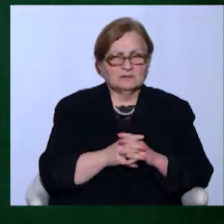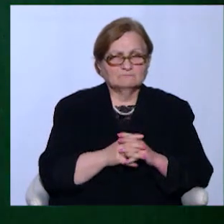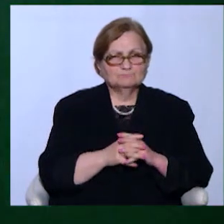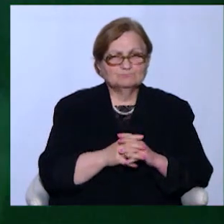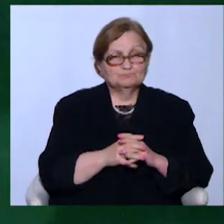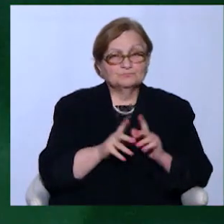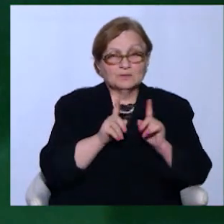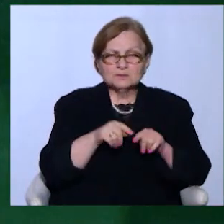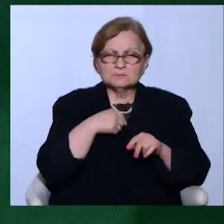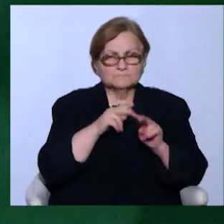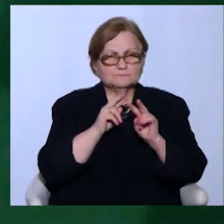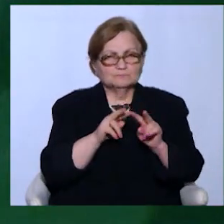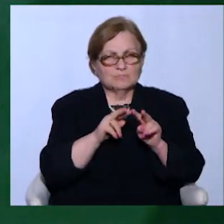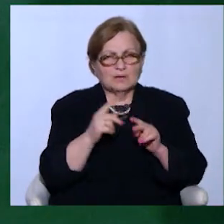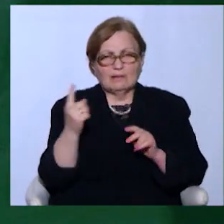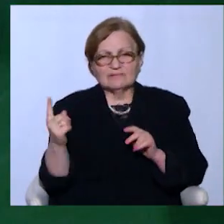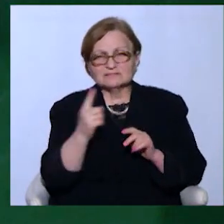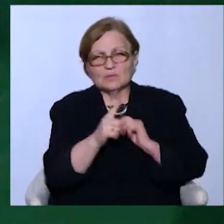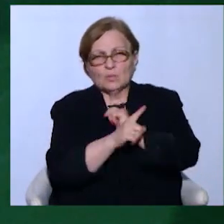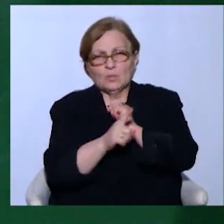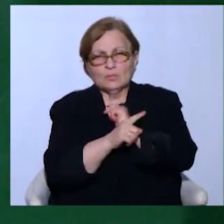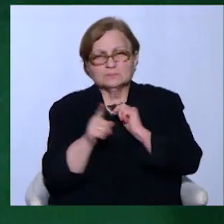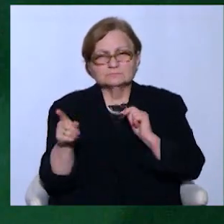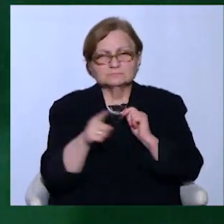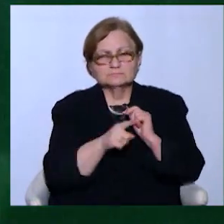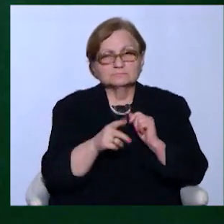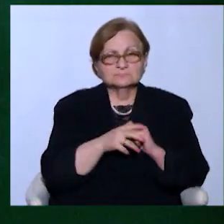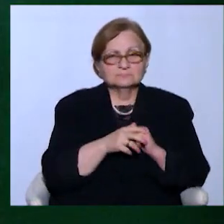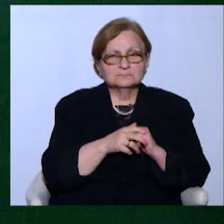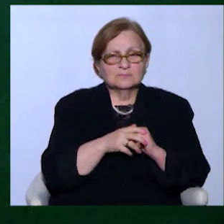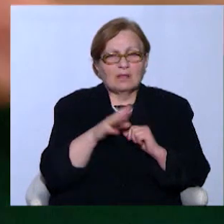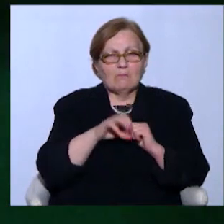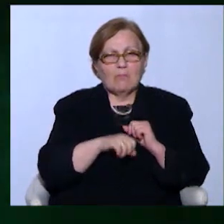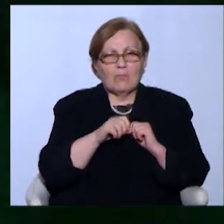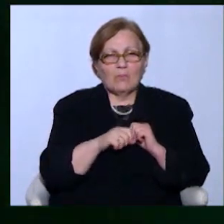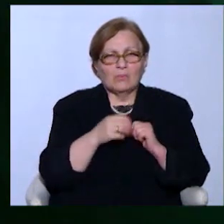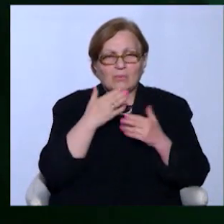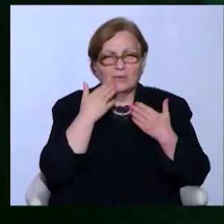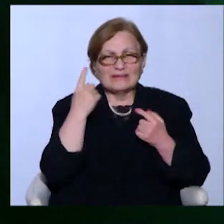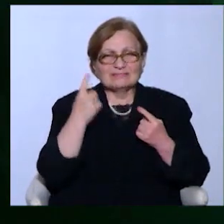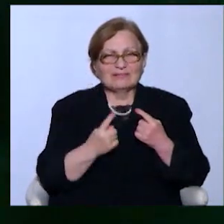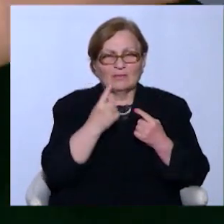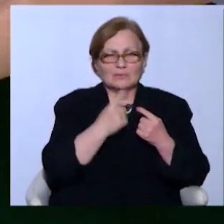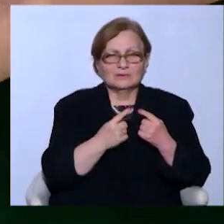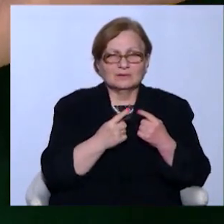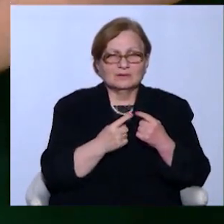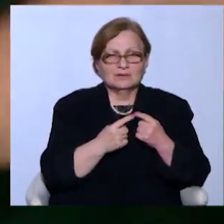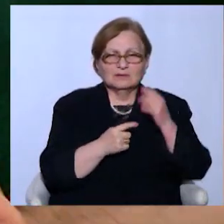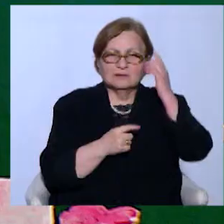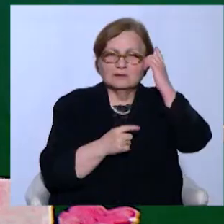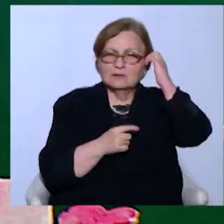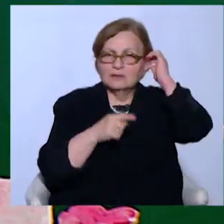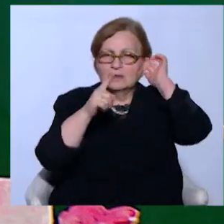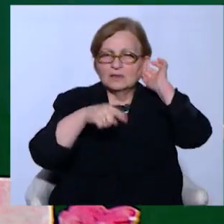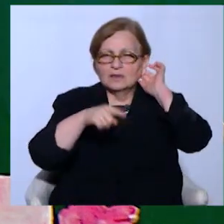ისევ ისე დავაკვირდები ერთეულებს. ეს კარგი მომეწონა, ეს კარგი მეთოდი იყო. ესე იგი, ამ 2-დან 1-1 უნდა